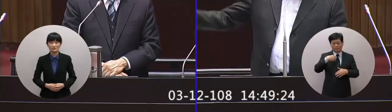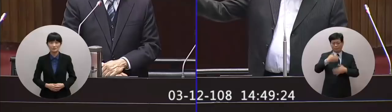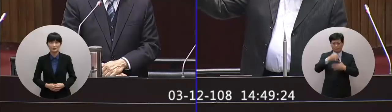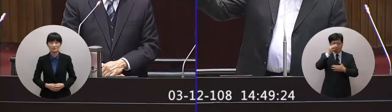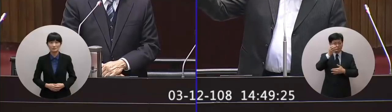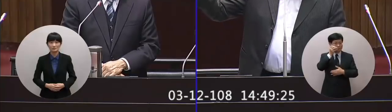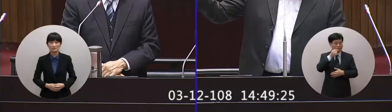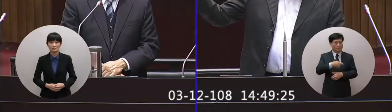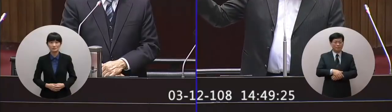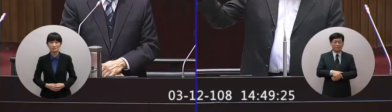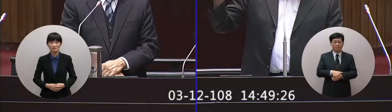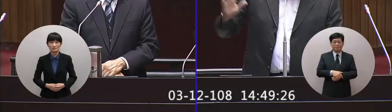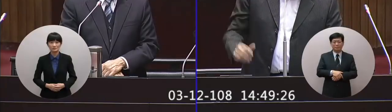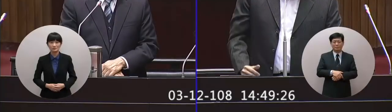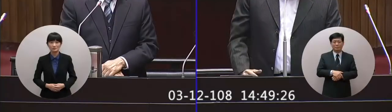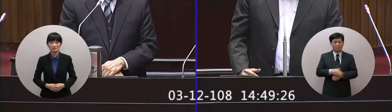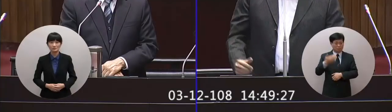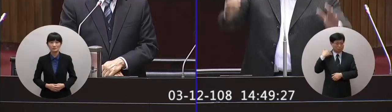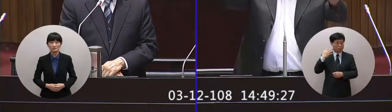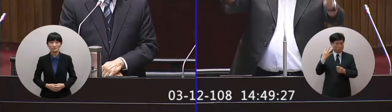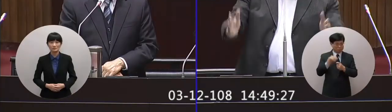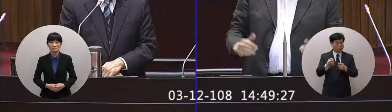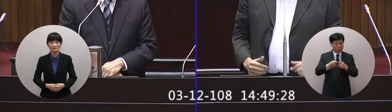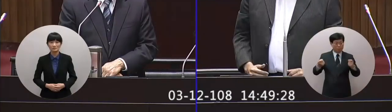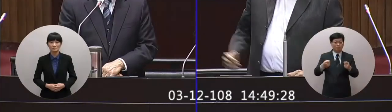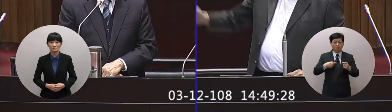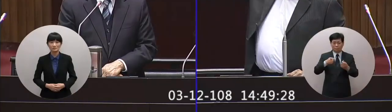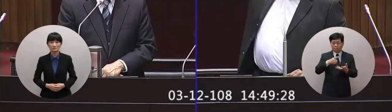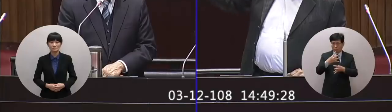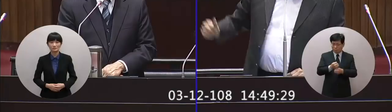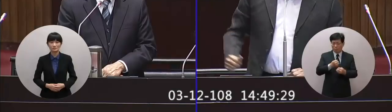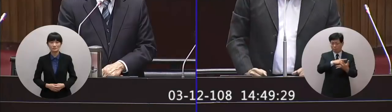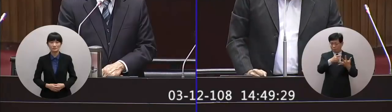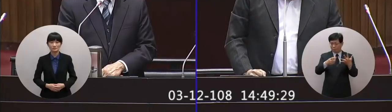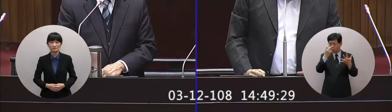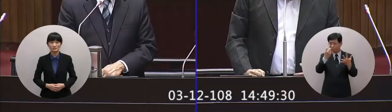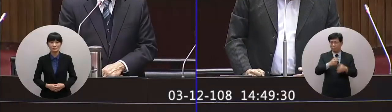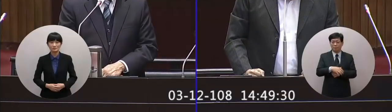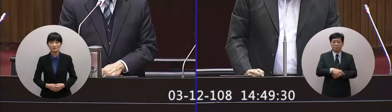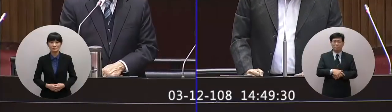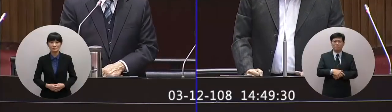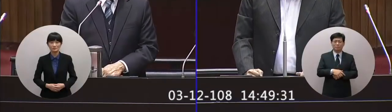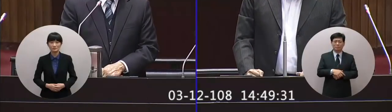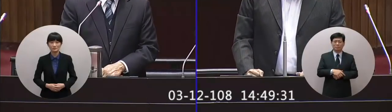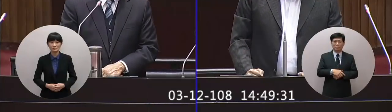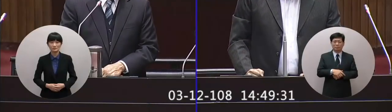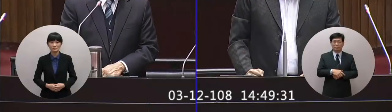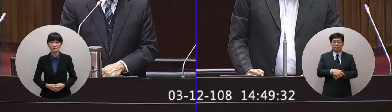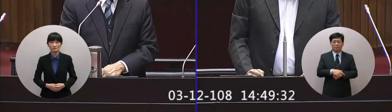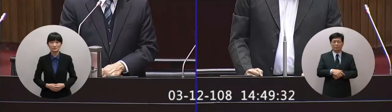片哈，就是说历年来台湾的灯会来看呐哈。历年来台湾的灯会来看，